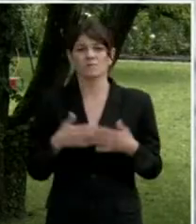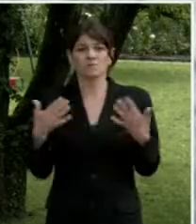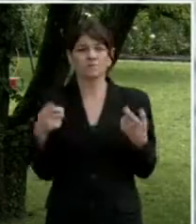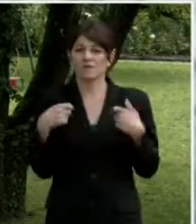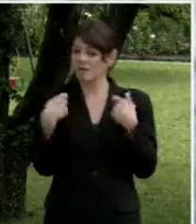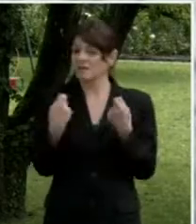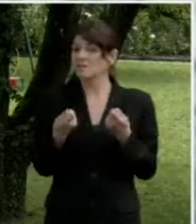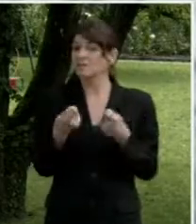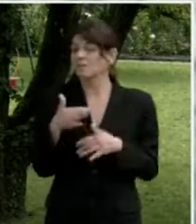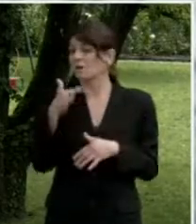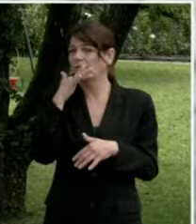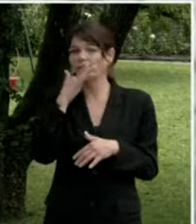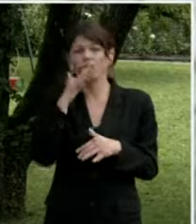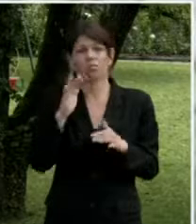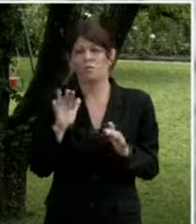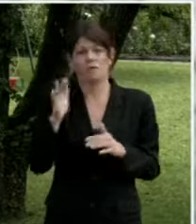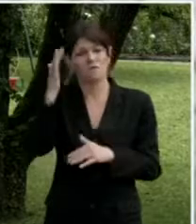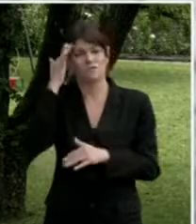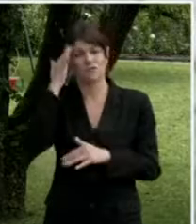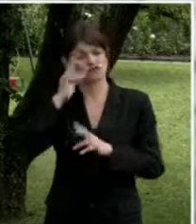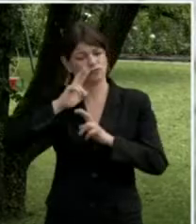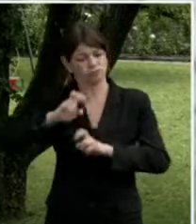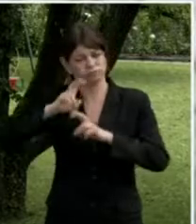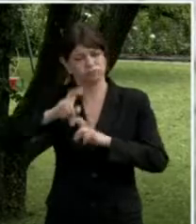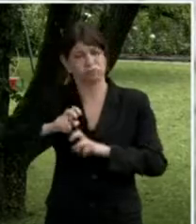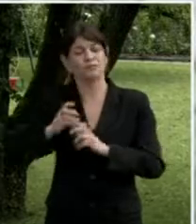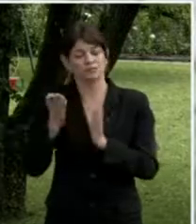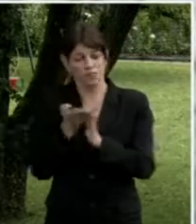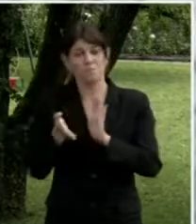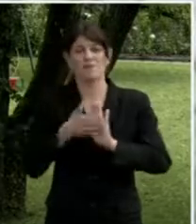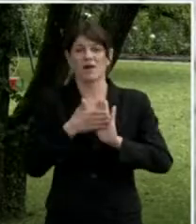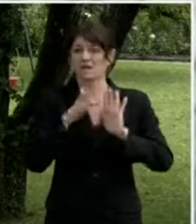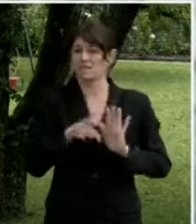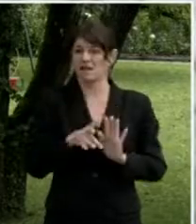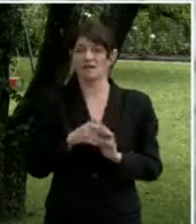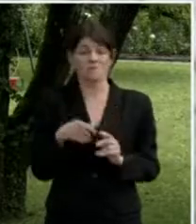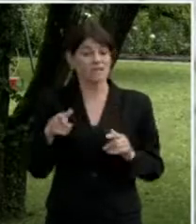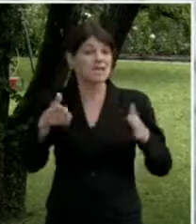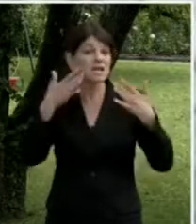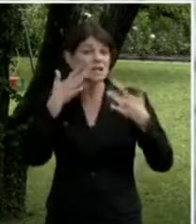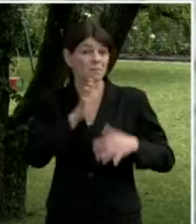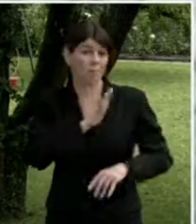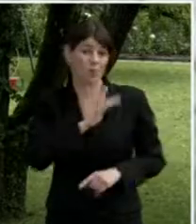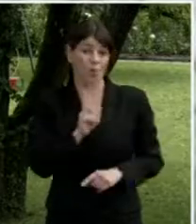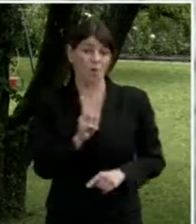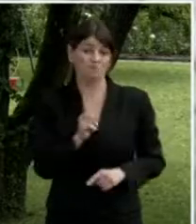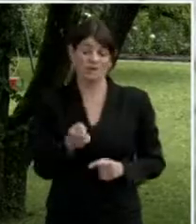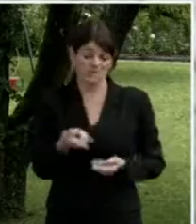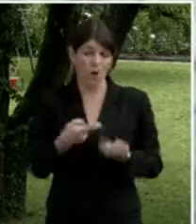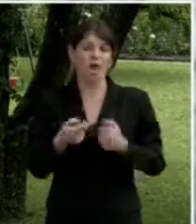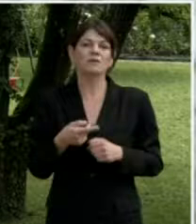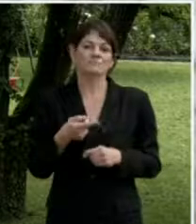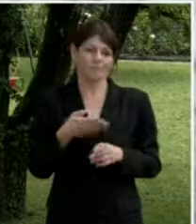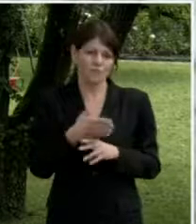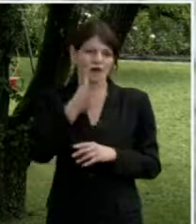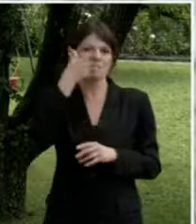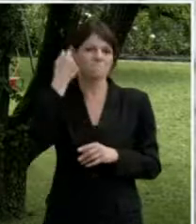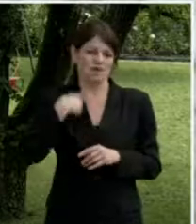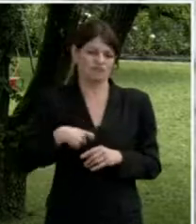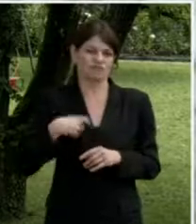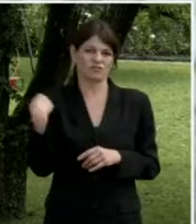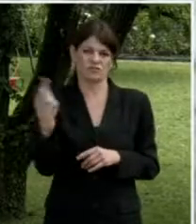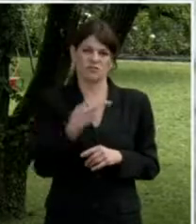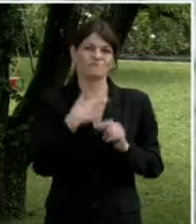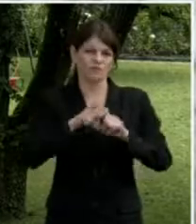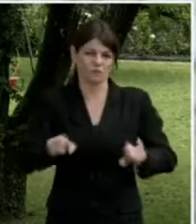gibt mehr als genügend wissenschaftliche Evidenz, dass diese Klimabedrohung durch Menschenhand verursacht